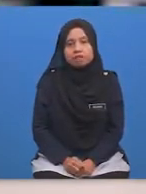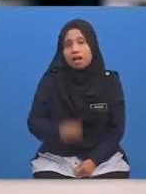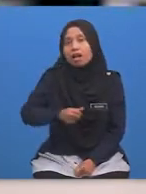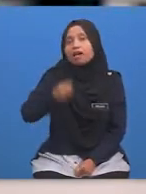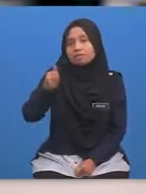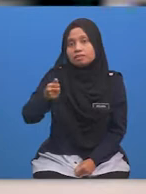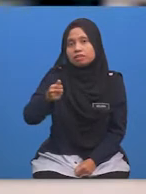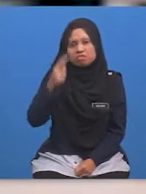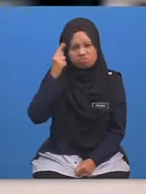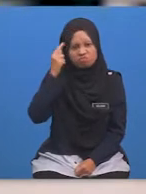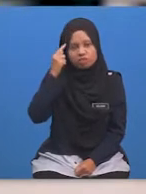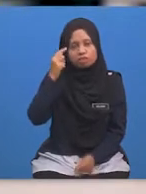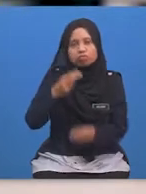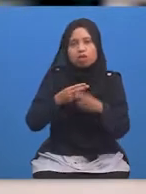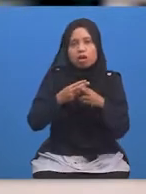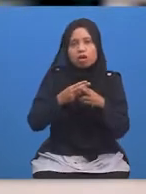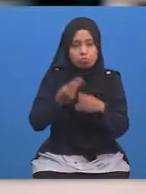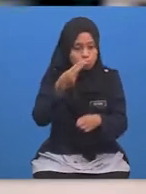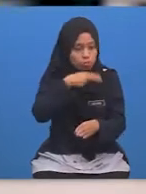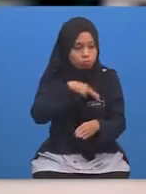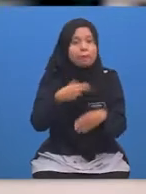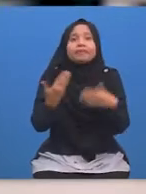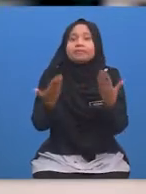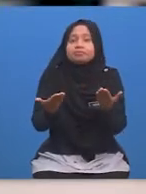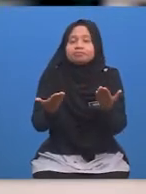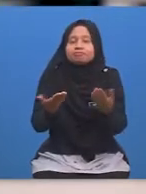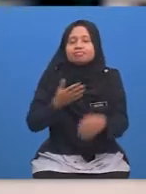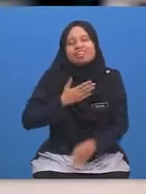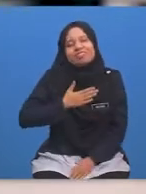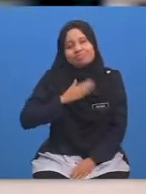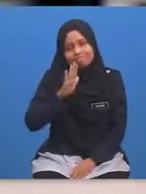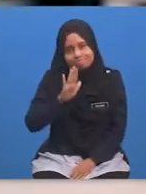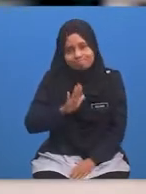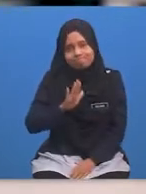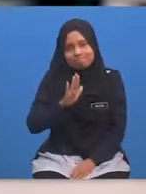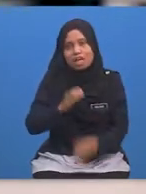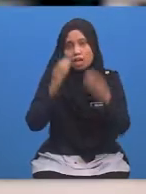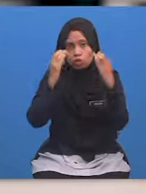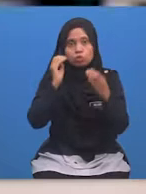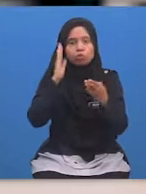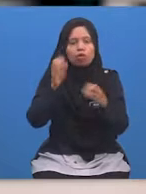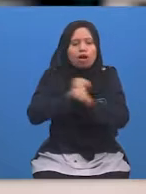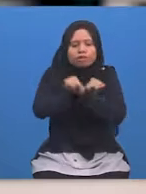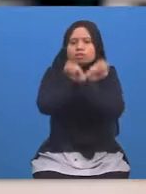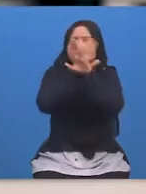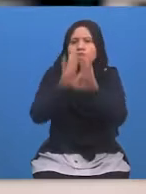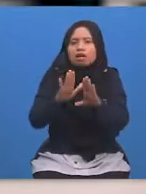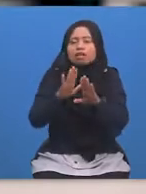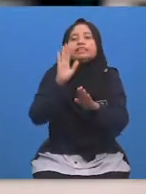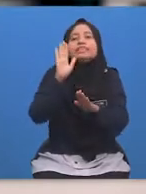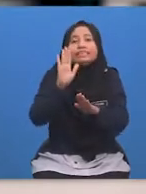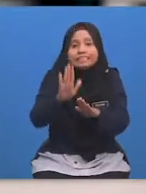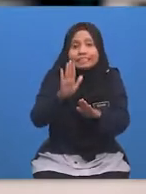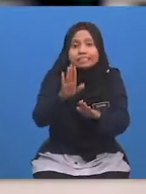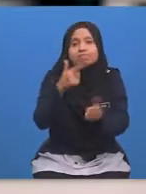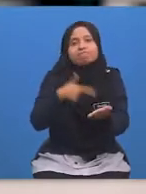Anda terfikir pula tentang untung, ya? Sabar. Cikgu akan terangkan sebentar